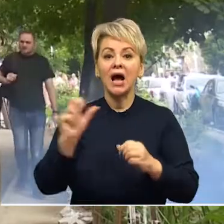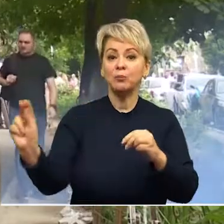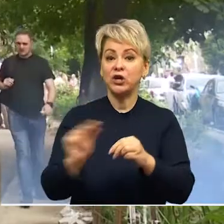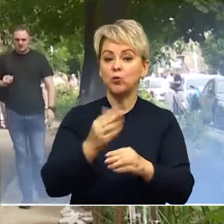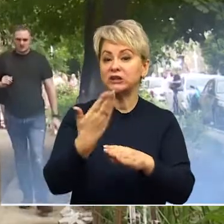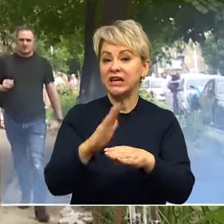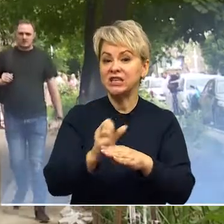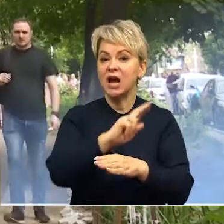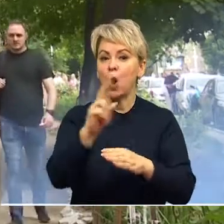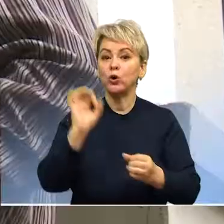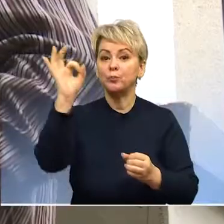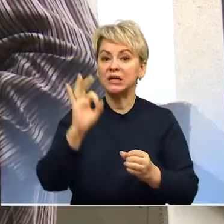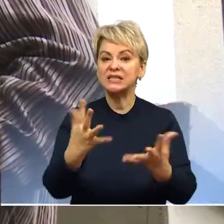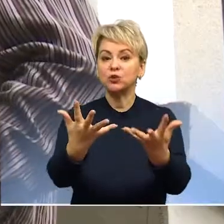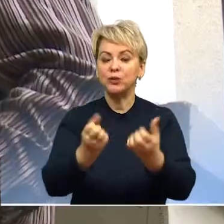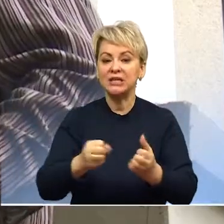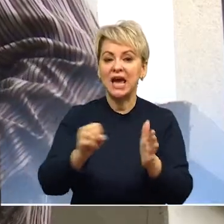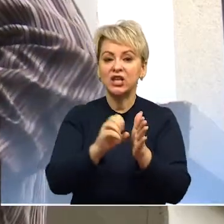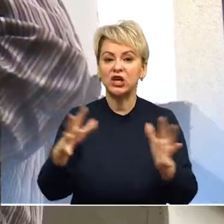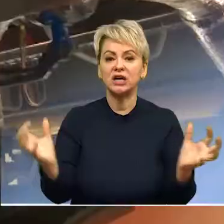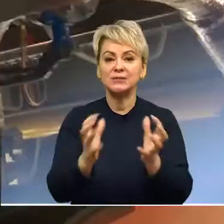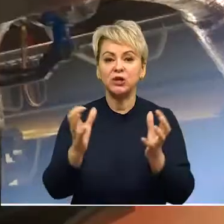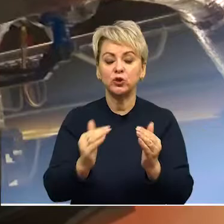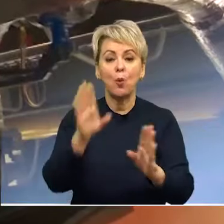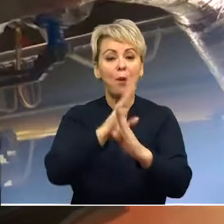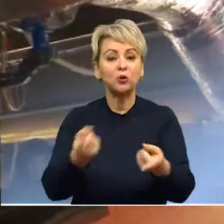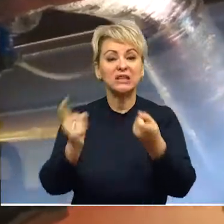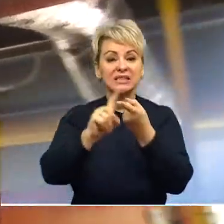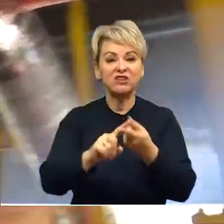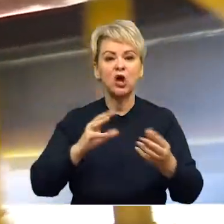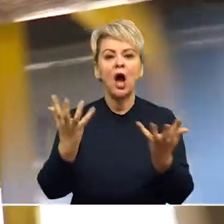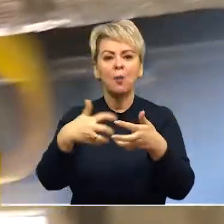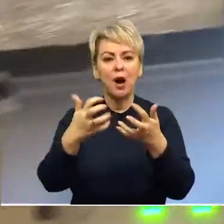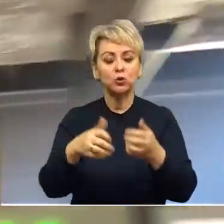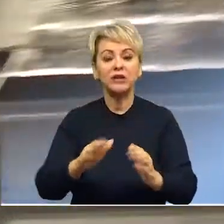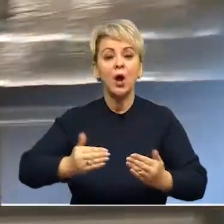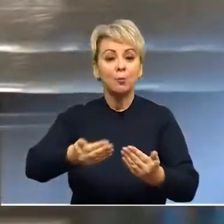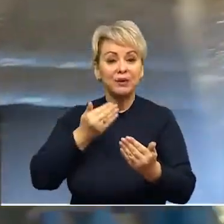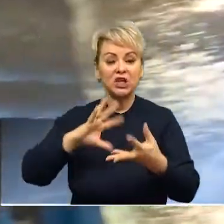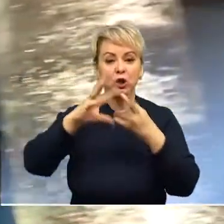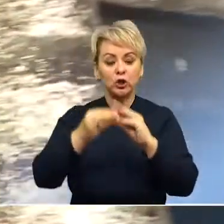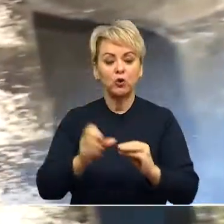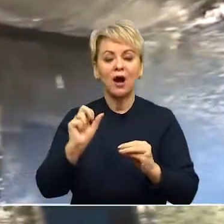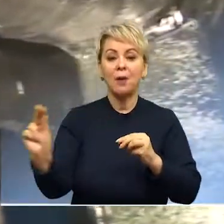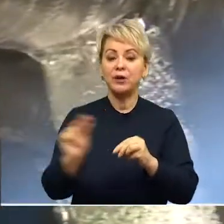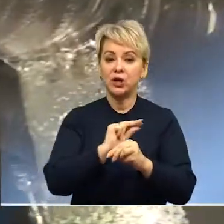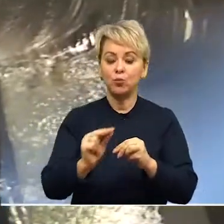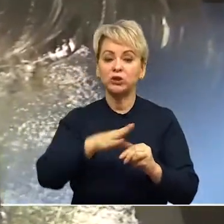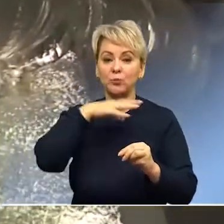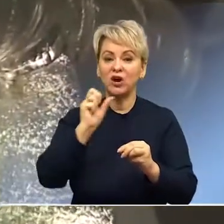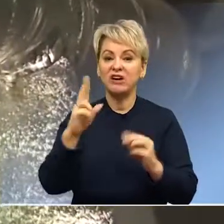Капремонт в кредит. Под какой процент? Применение энергосберегающего и погодозависимого оборудования. Предварительные итоги капитального